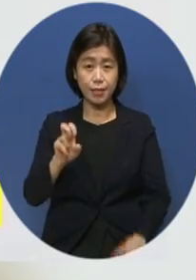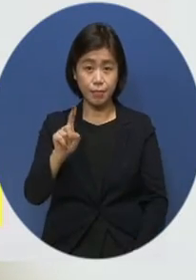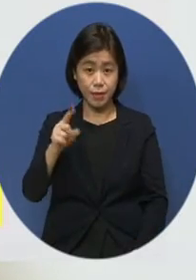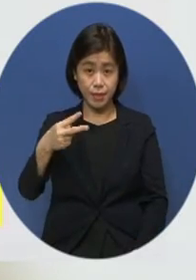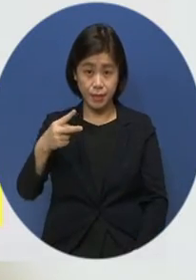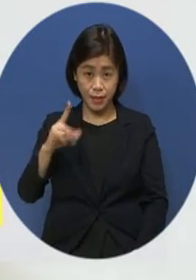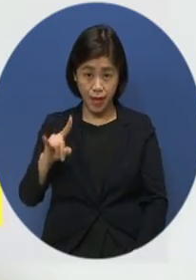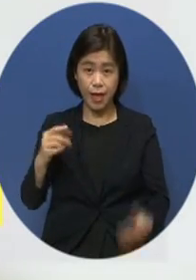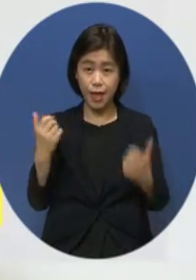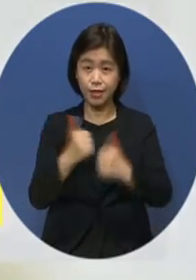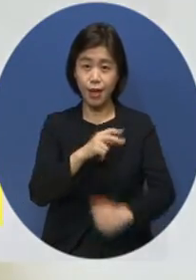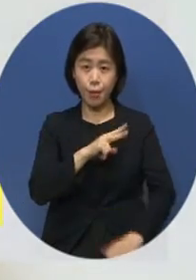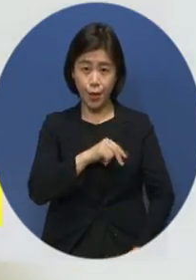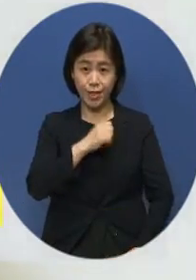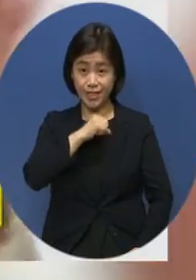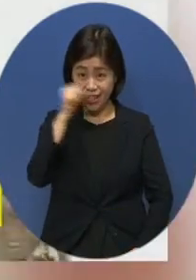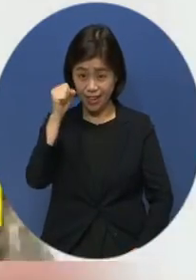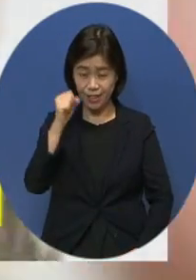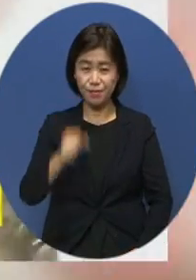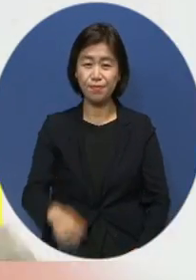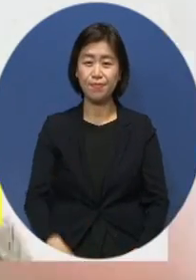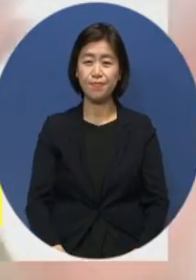당선인 장혜영입니다.